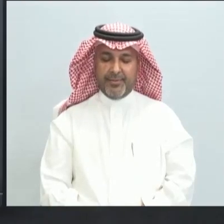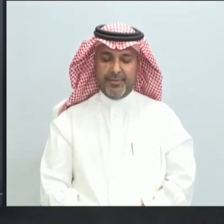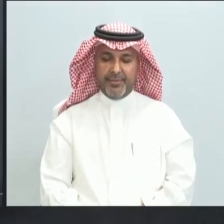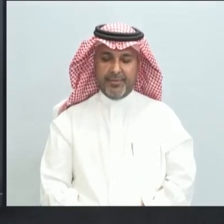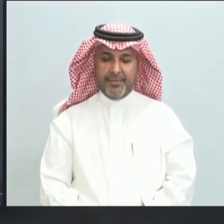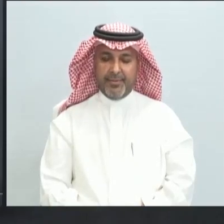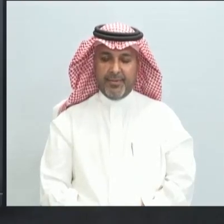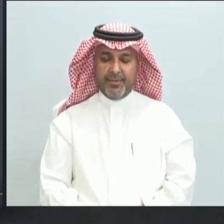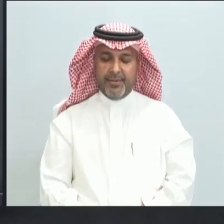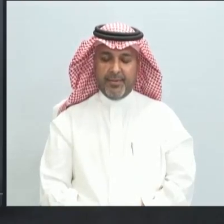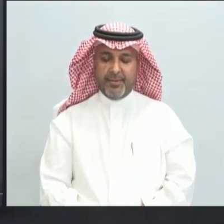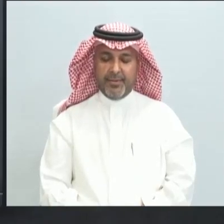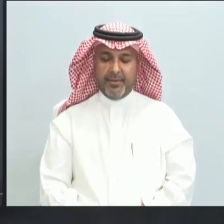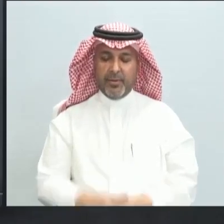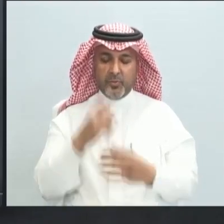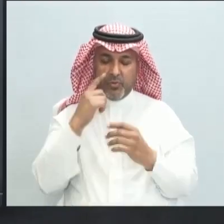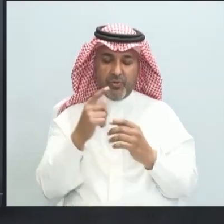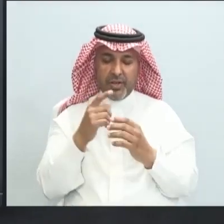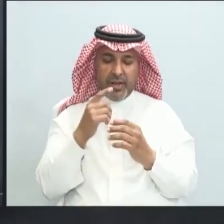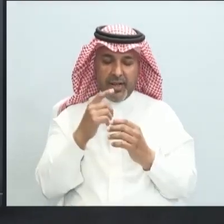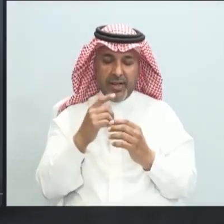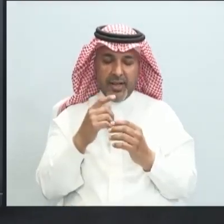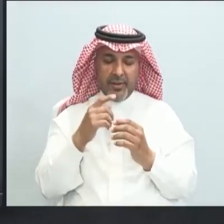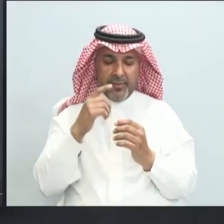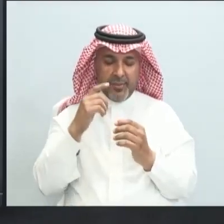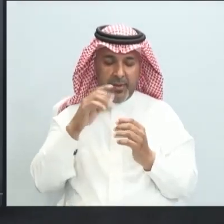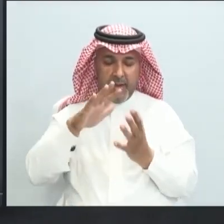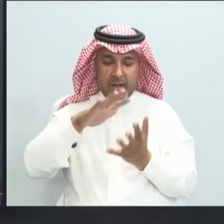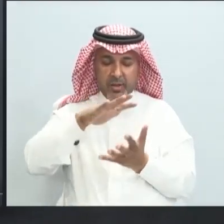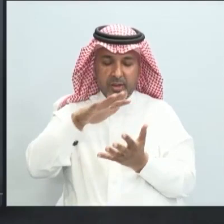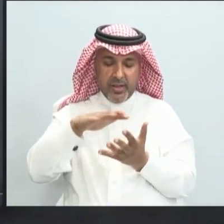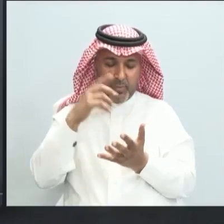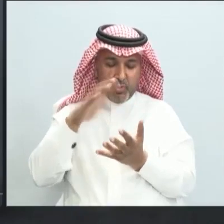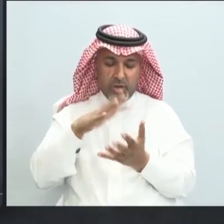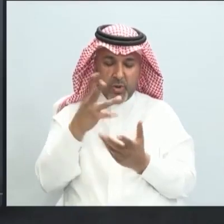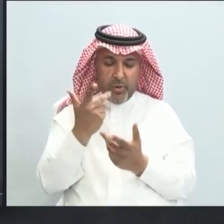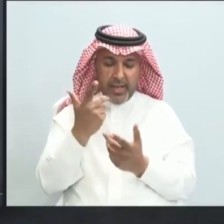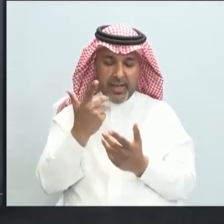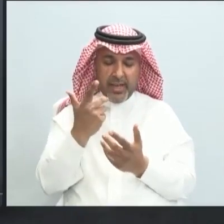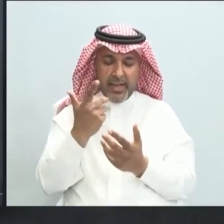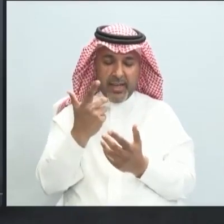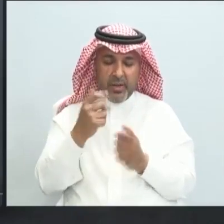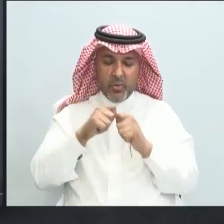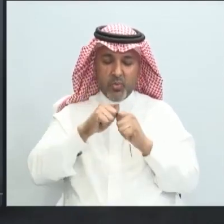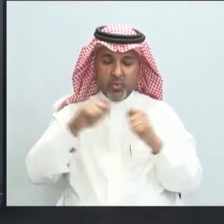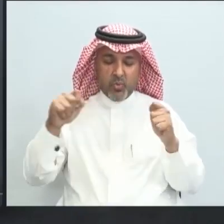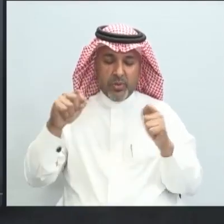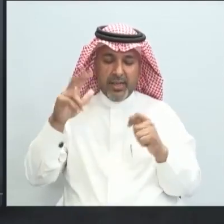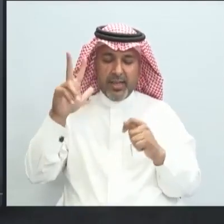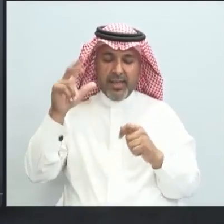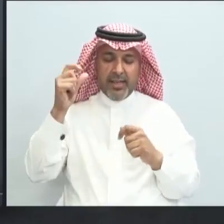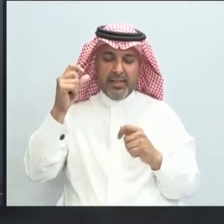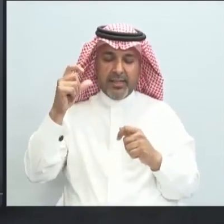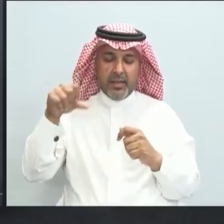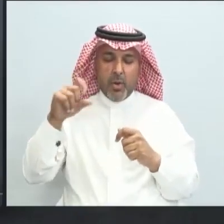ولكن اللي بتأثر معي طول الدورة في العدد B, يتأثر معي طول الدورة, فطول الدورة الأساسي هو 180, وبالتالي طول الدورة بيكون